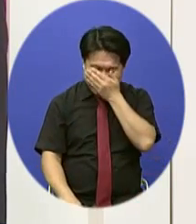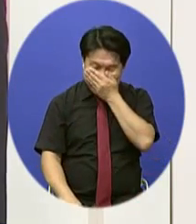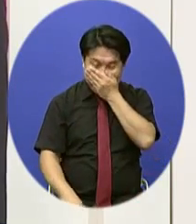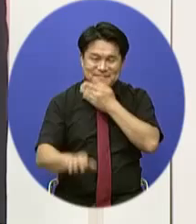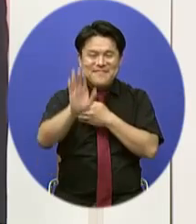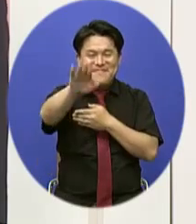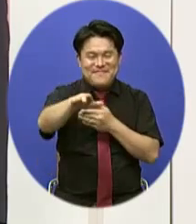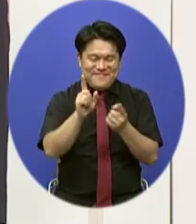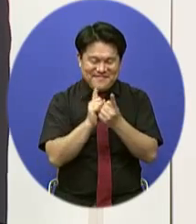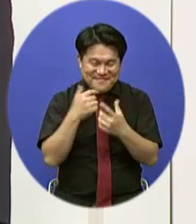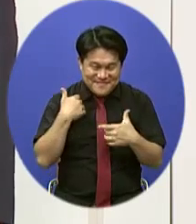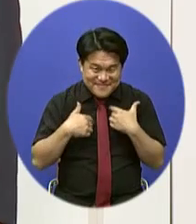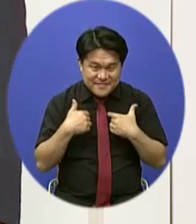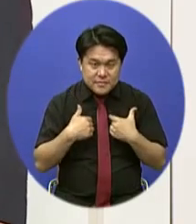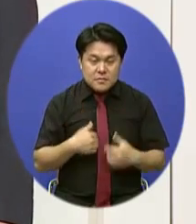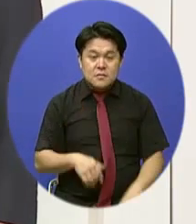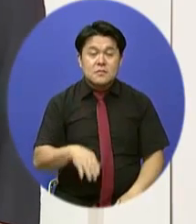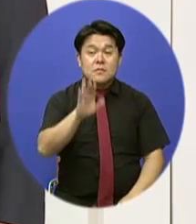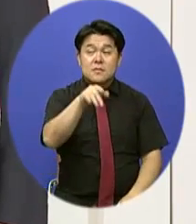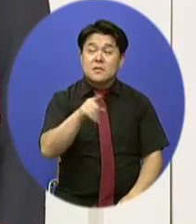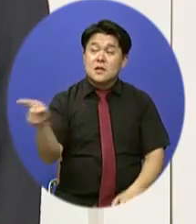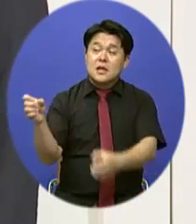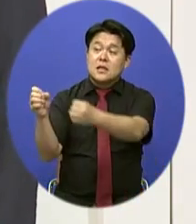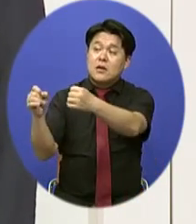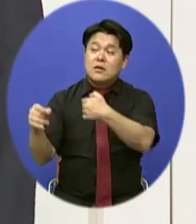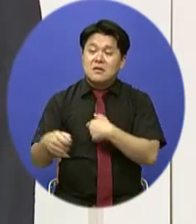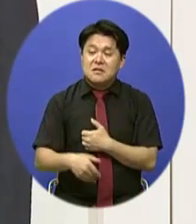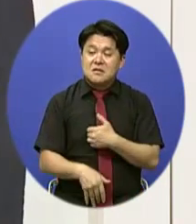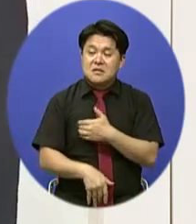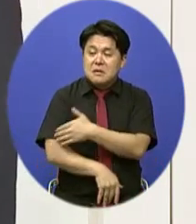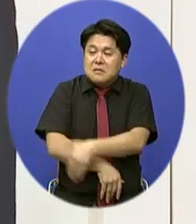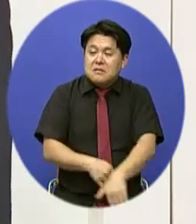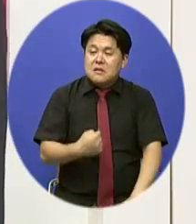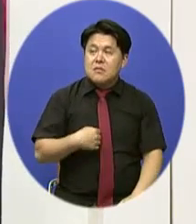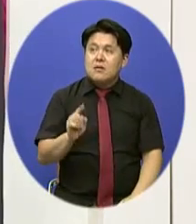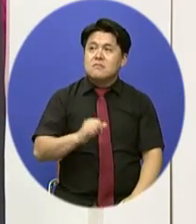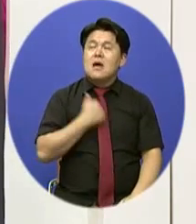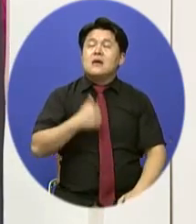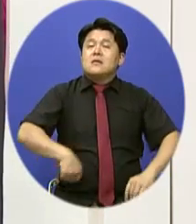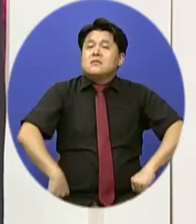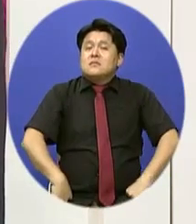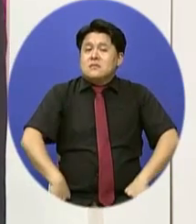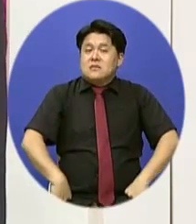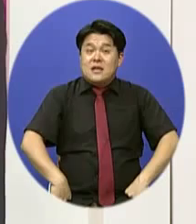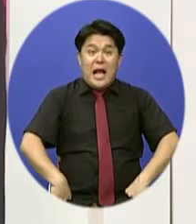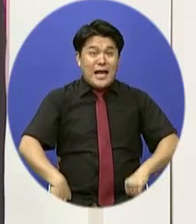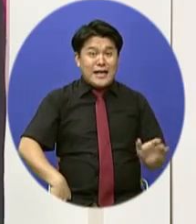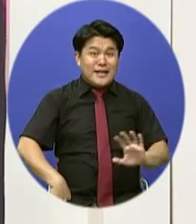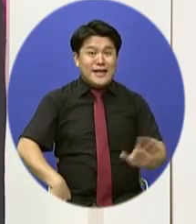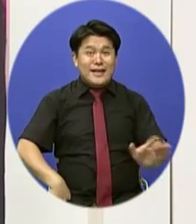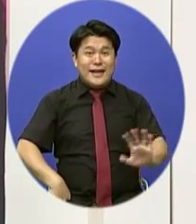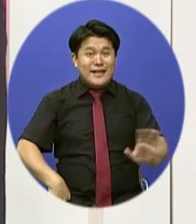서정훈 씨 반가워요. 아, 근데... 이효정 씨만 얘기하고 또 저 화나지요. 아, 그건 아니지.